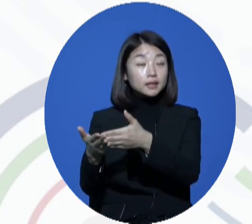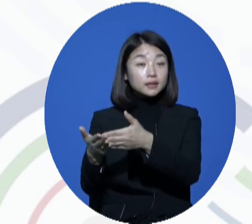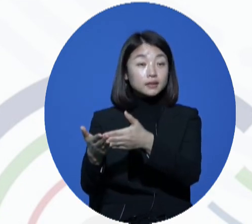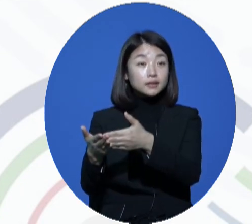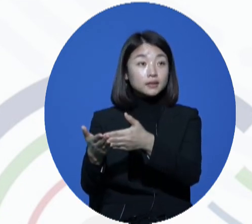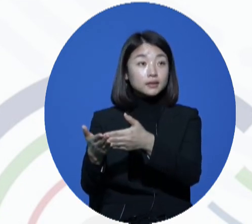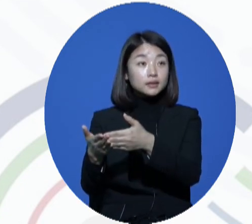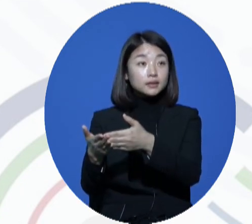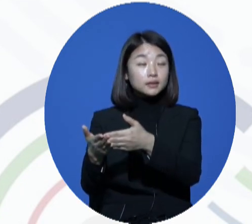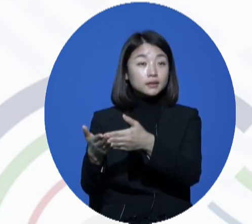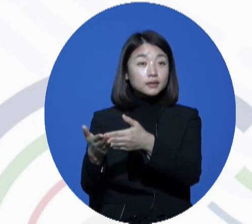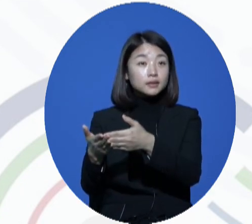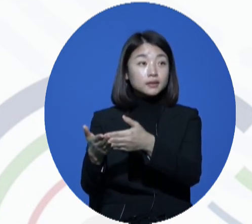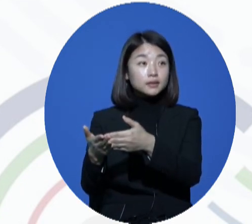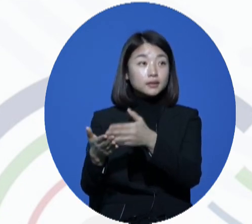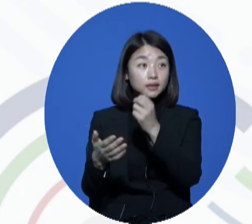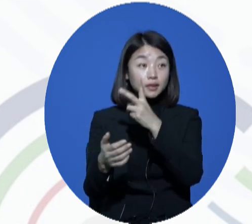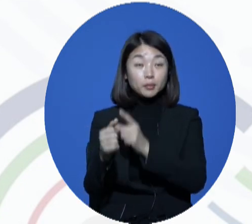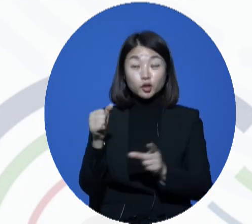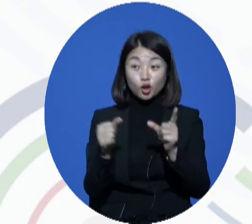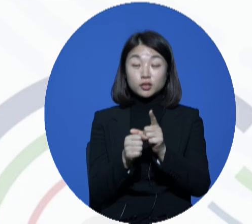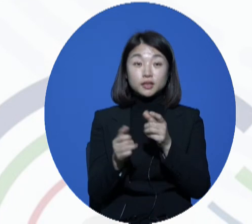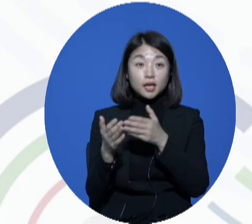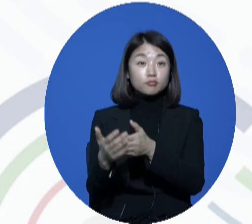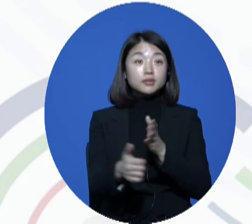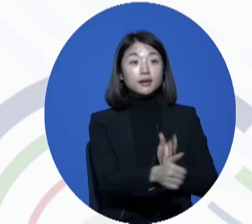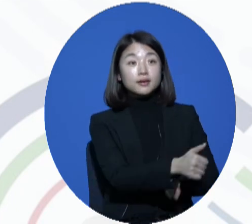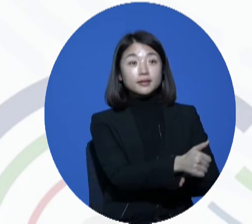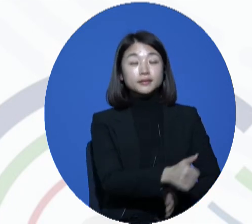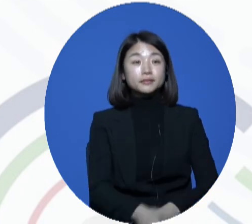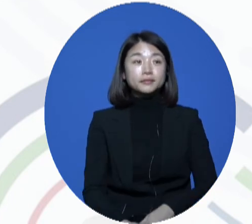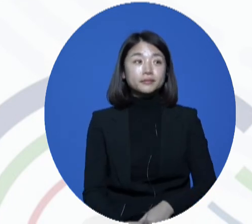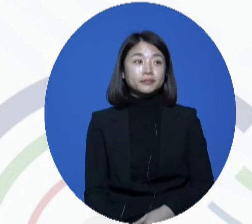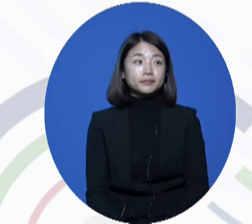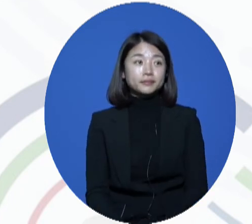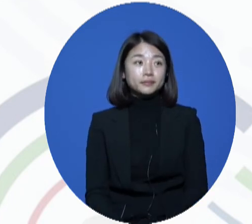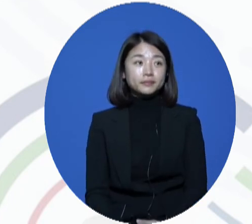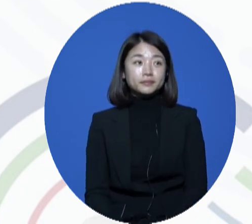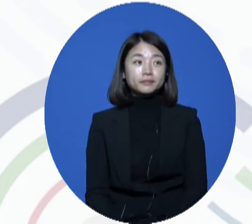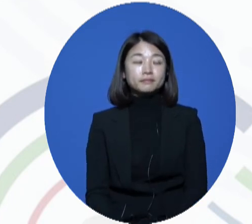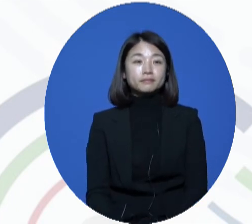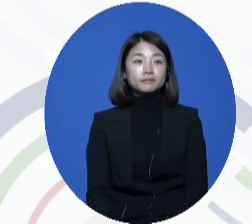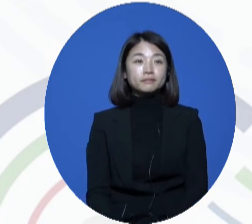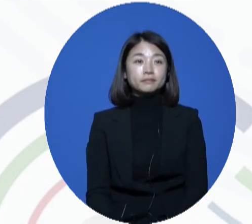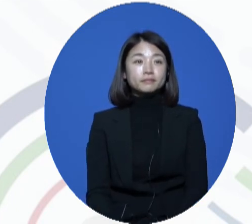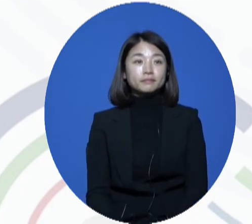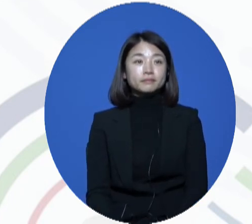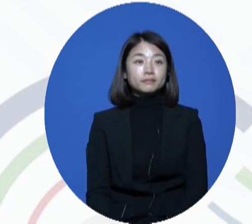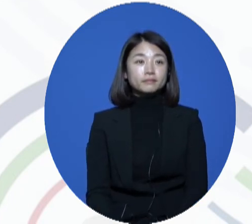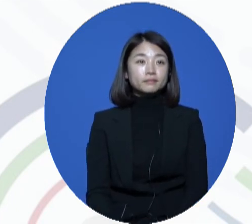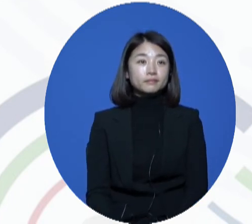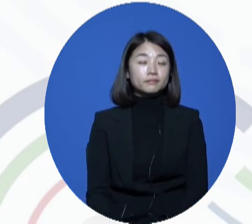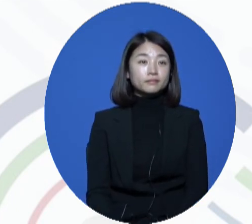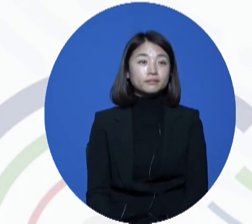내용들을 말씀하신 게 있으셨는데 다시 한번 제안을 해주시겠? 유카 대표님한테. 예.